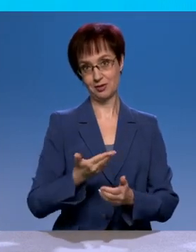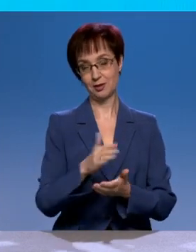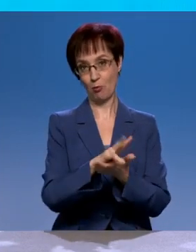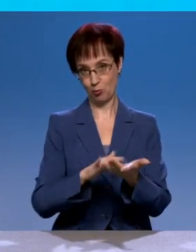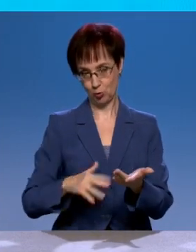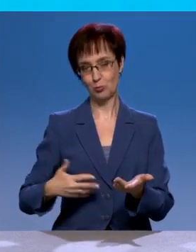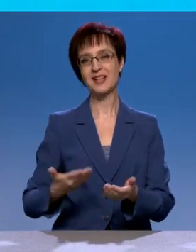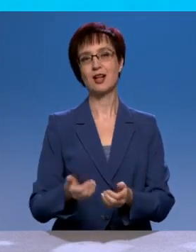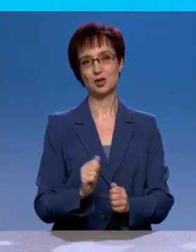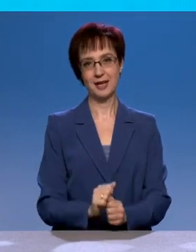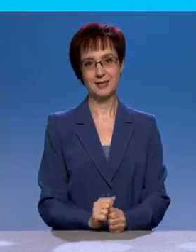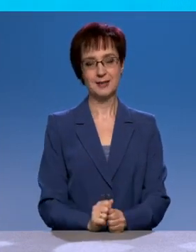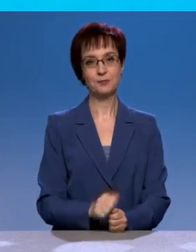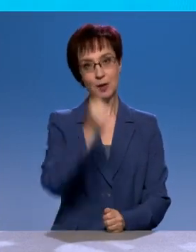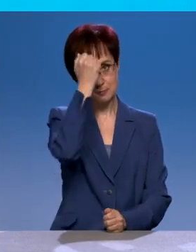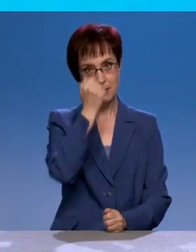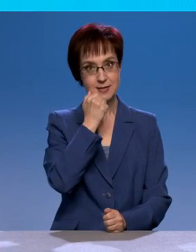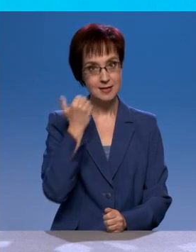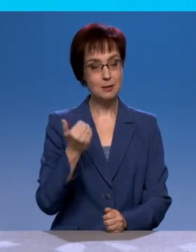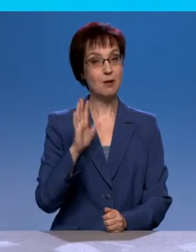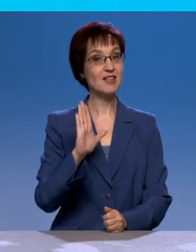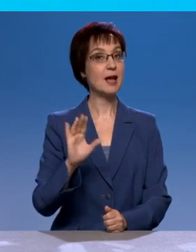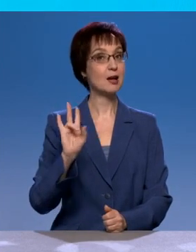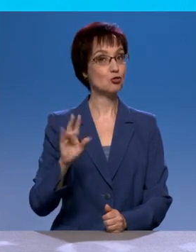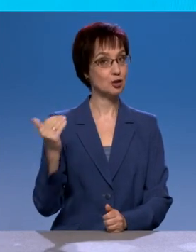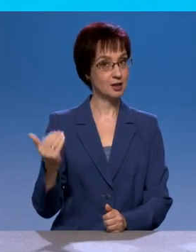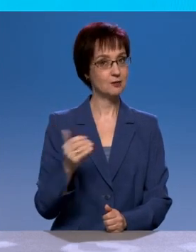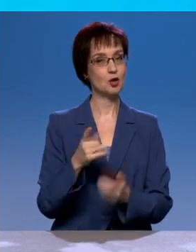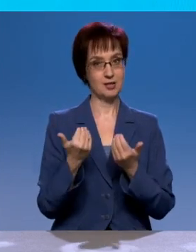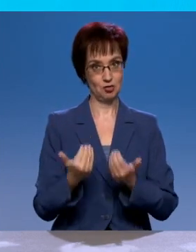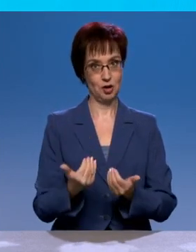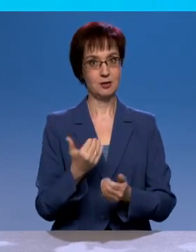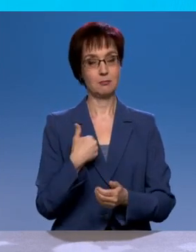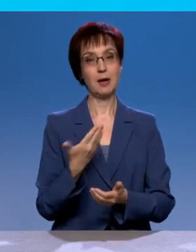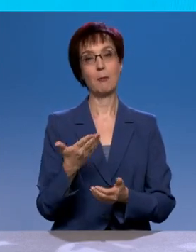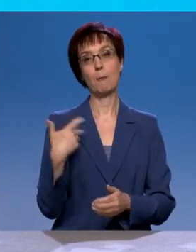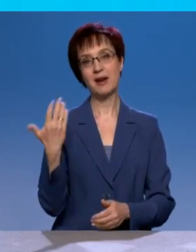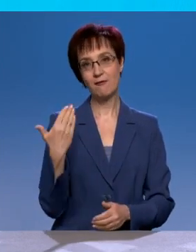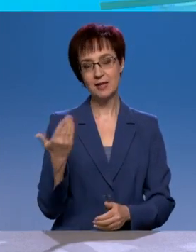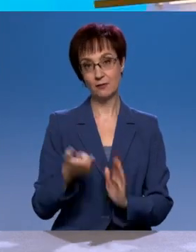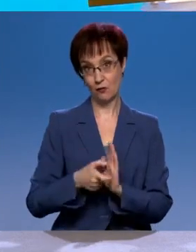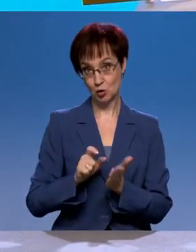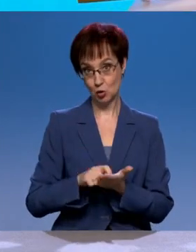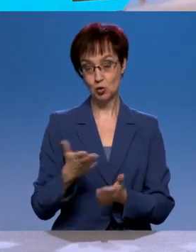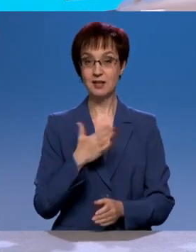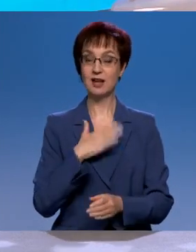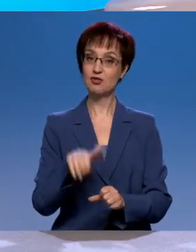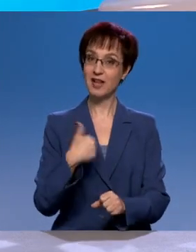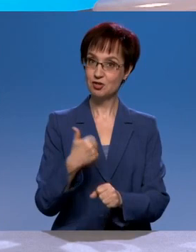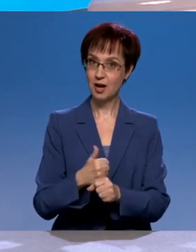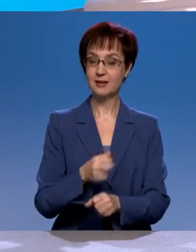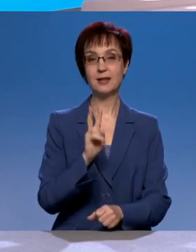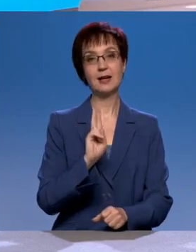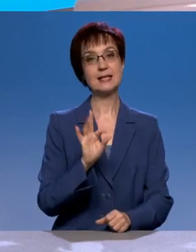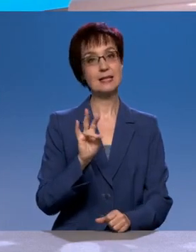Спасибо Виталию Никитичу. Сейчас мы приветствуем в студии Константина Точилина, нашего коллегу и нашего начальника, заместителя генерального директора